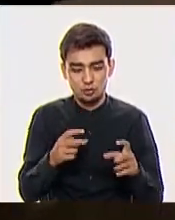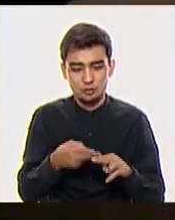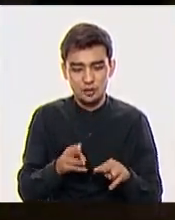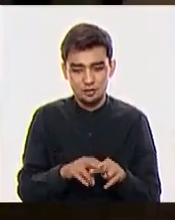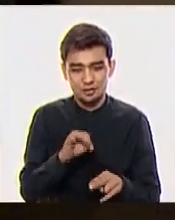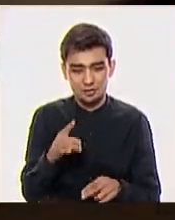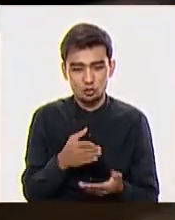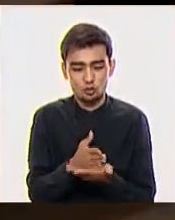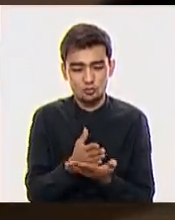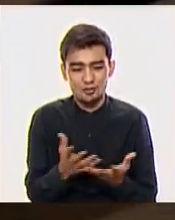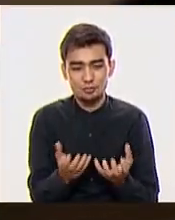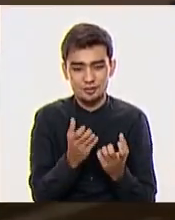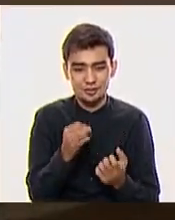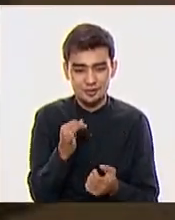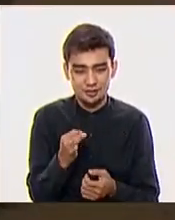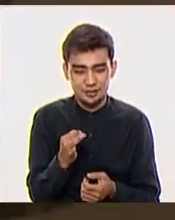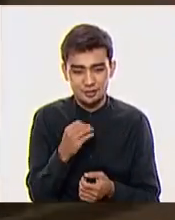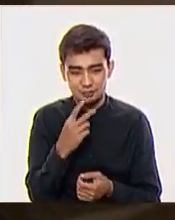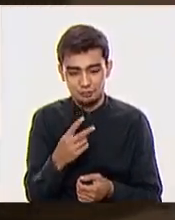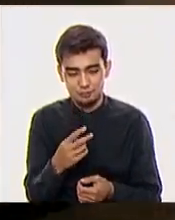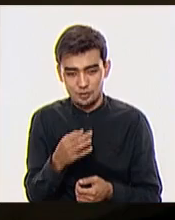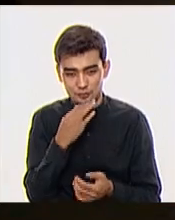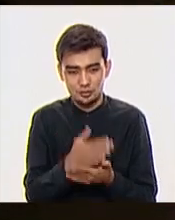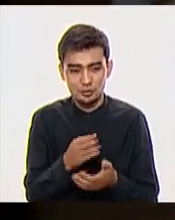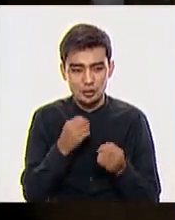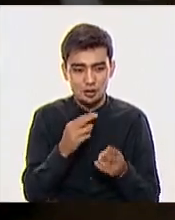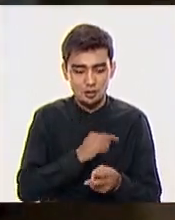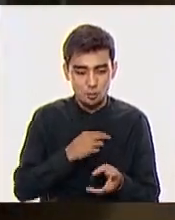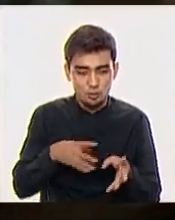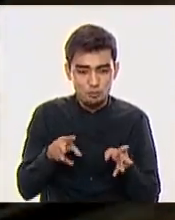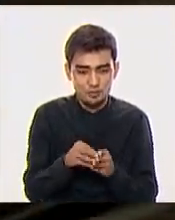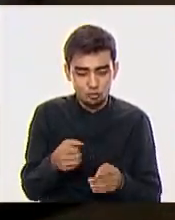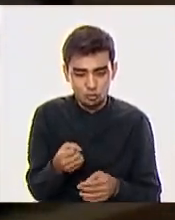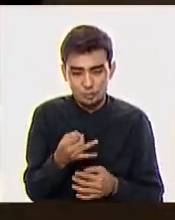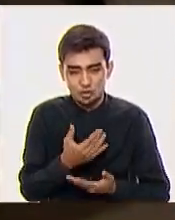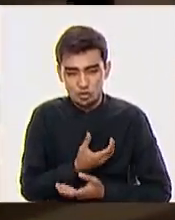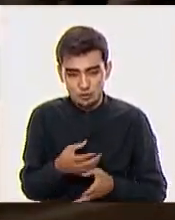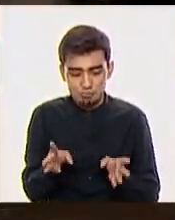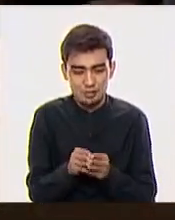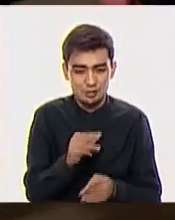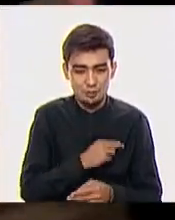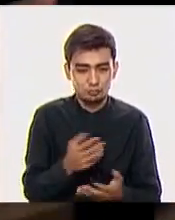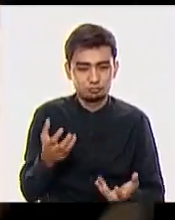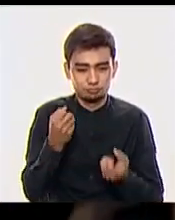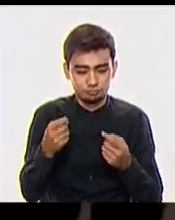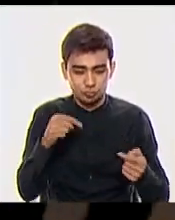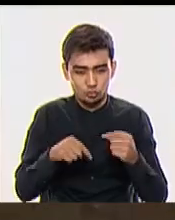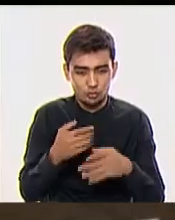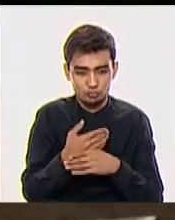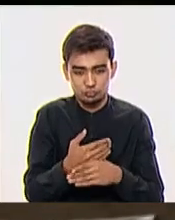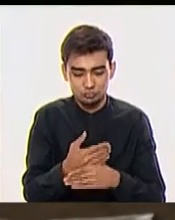из служб спасения и впечатлен тем, как все работают вместе с друзьями и жителями, и как все поддерживают друг